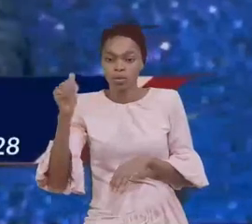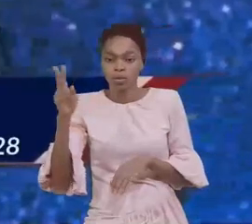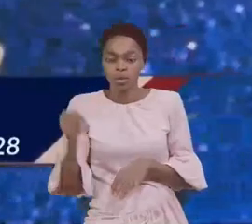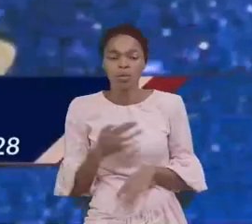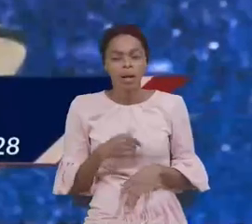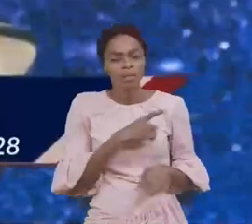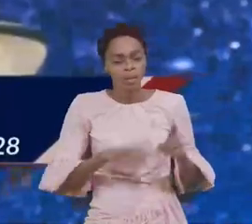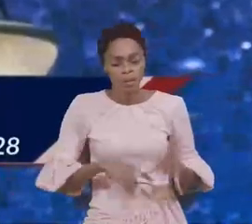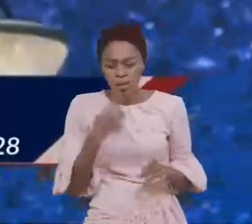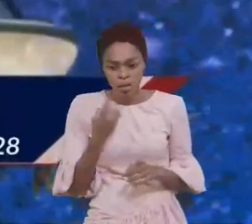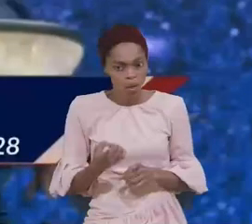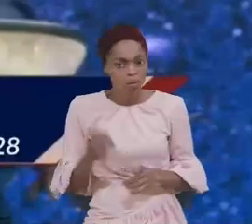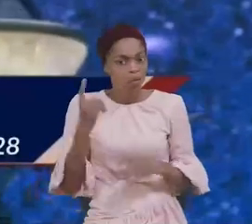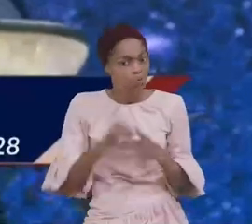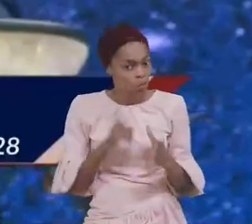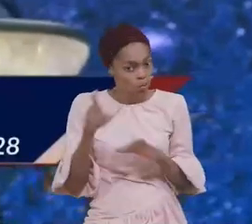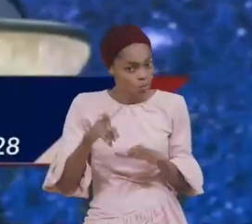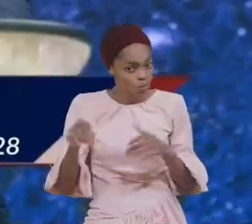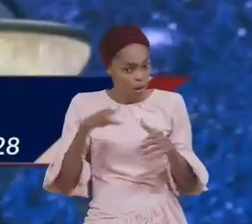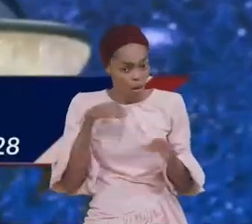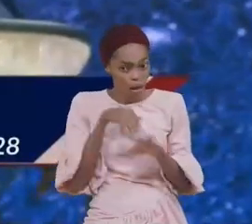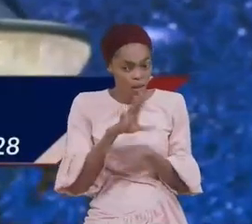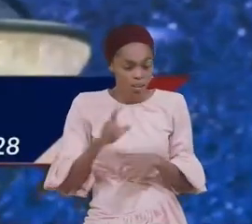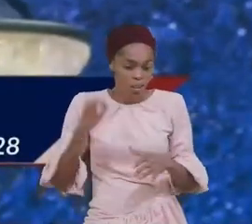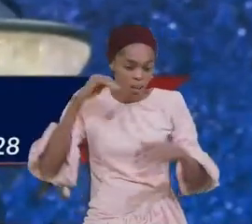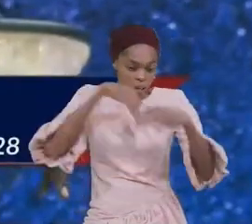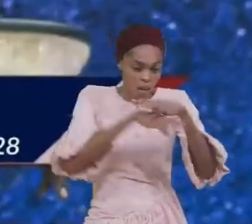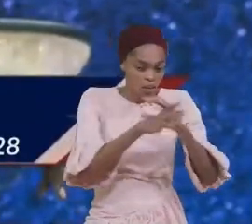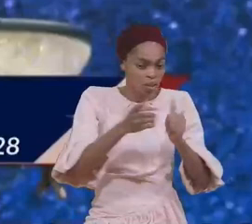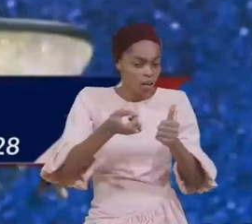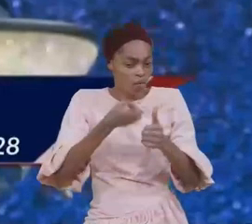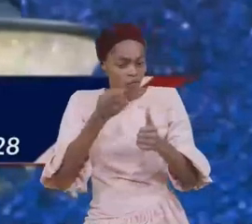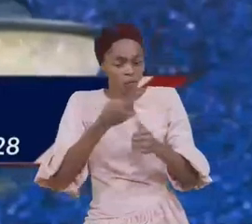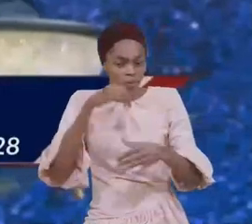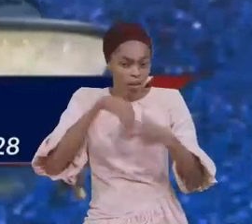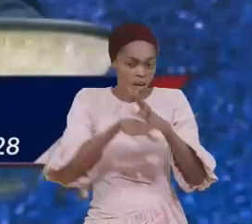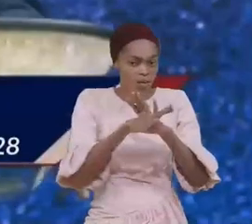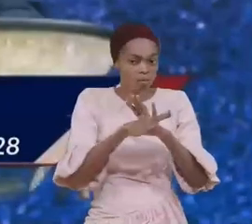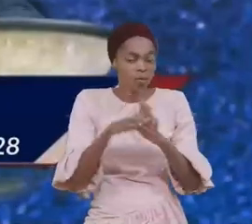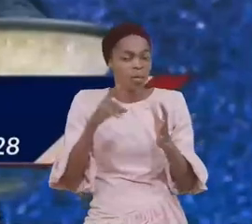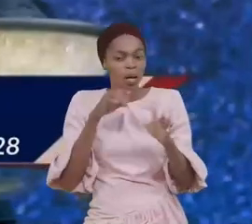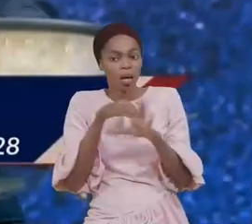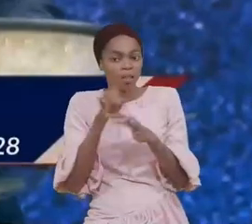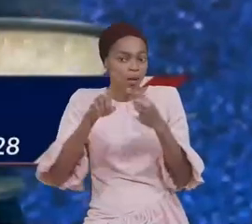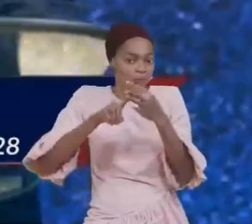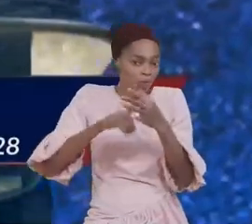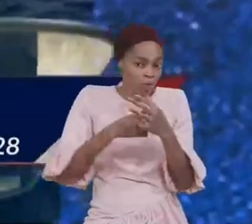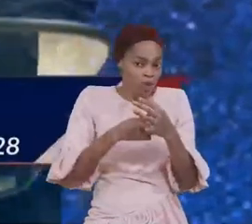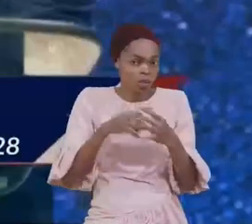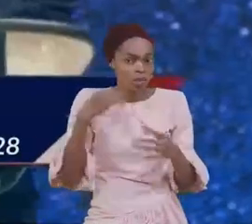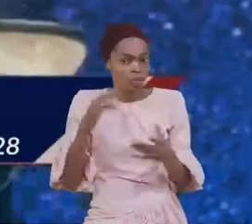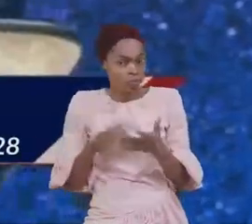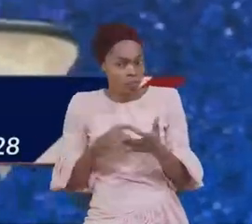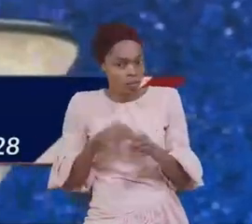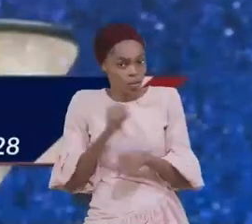que vous allez faire à l'entrée, ce que vous allez faire au commencement, ce que vous allez faire au commencement du